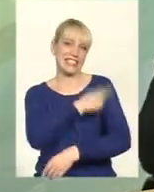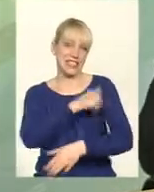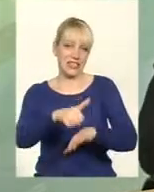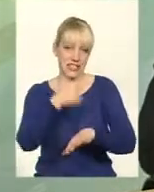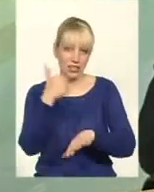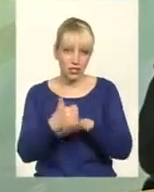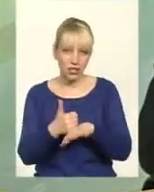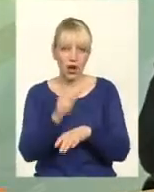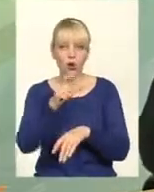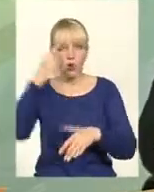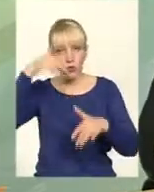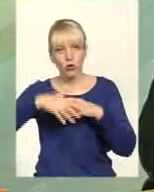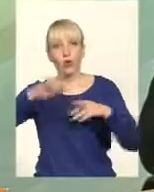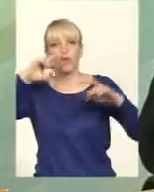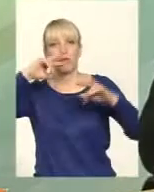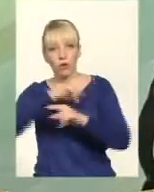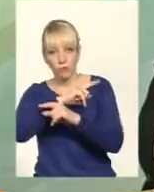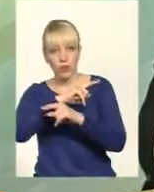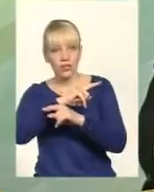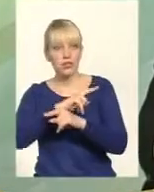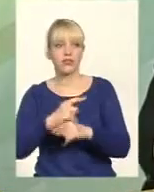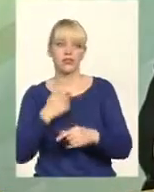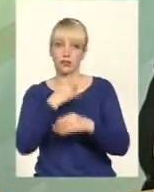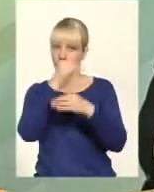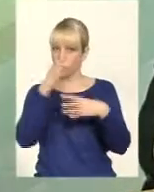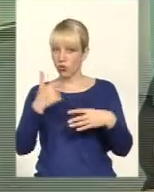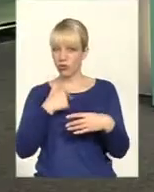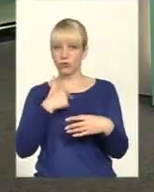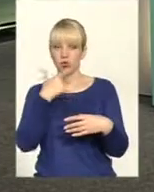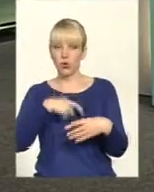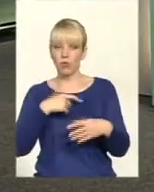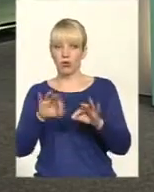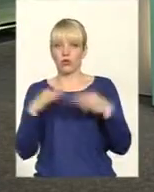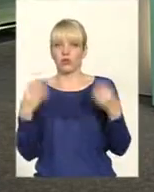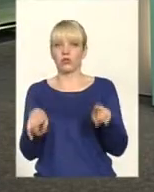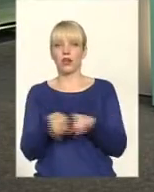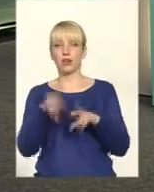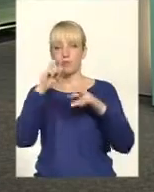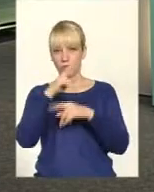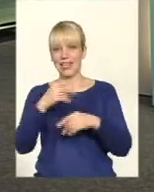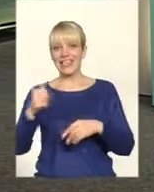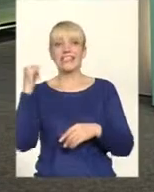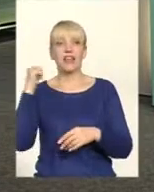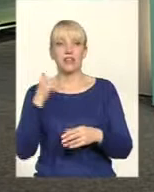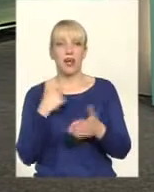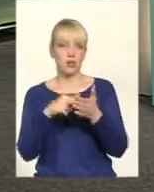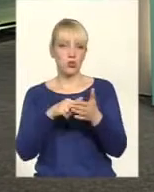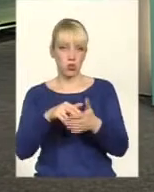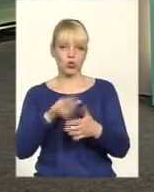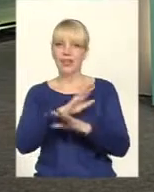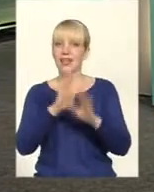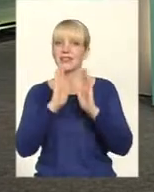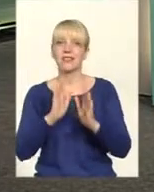знову помилилися, і ми не можемо дозволити собі такі помилки. Сьогодні за нами стоїть не просто, ми боронимо не тільки